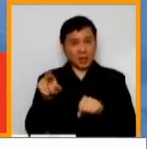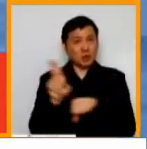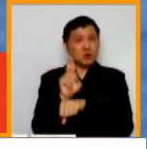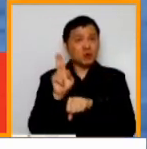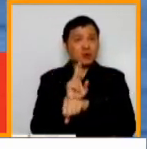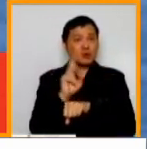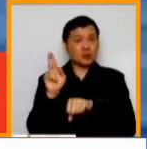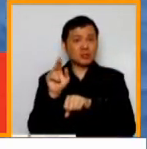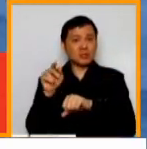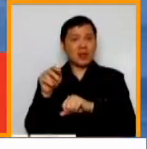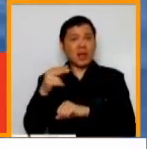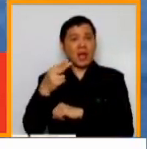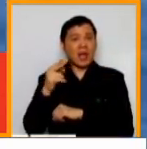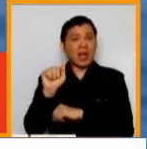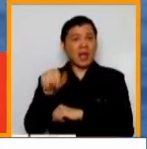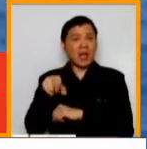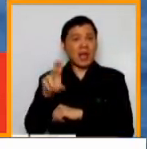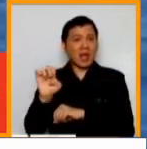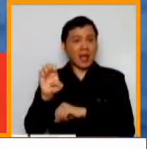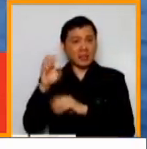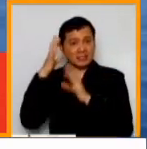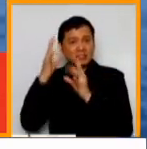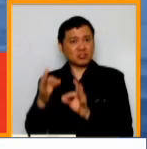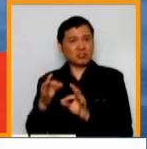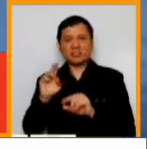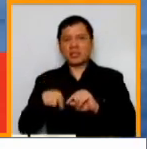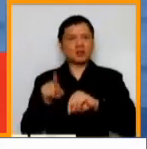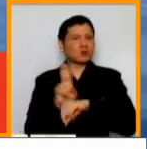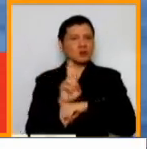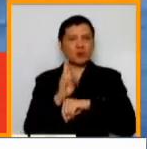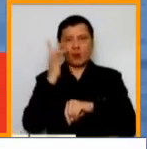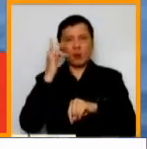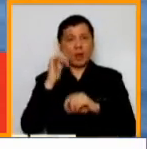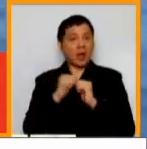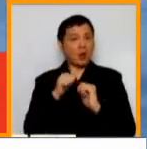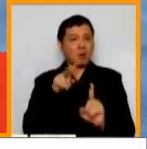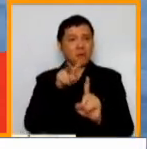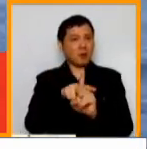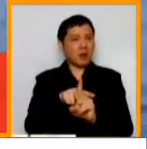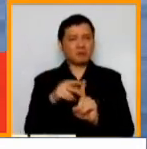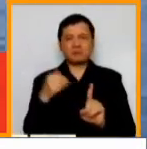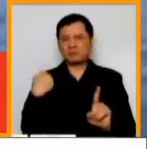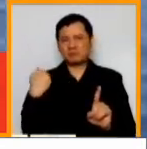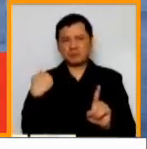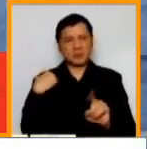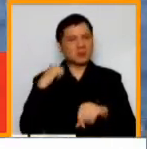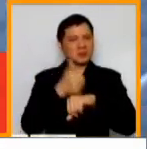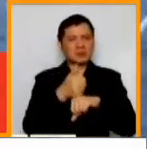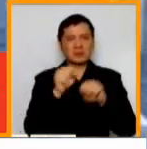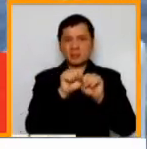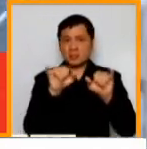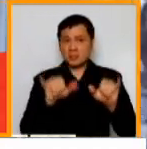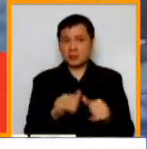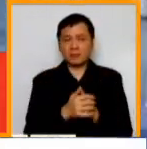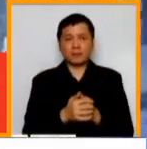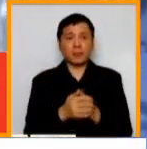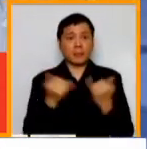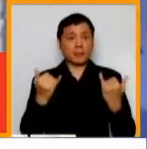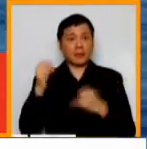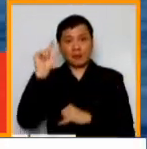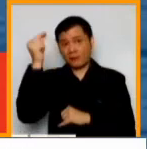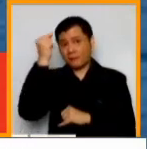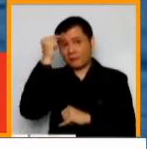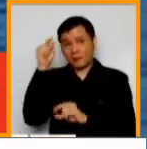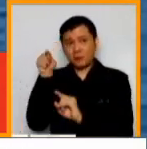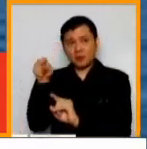ang desisyon. Gayunman, sinabi ni Presidential Spokesperson Harry Roque na hindi isinasantabi ng gobyerno ang desisyon at ang karapatan ng